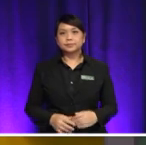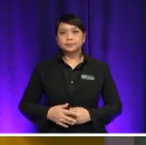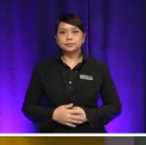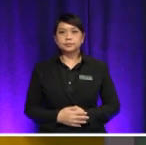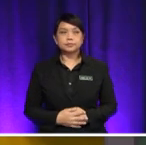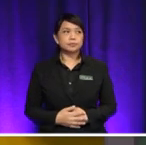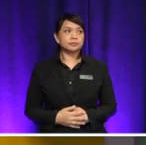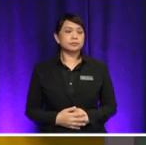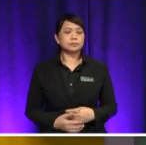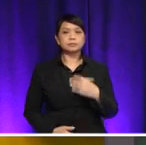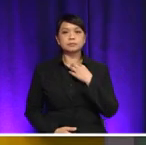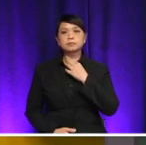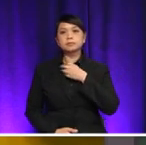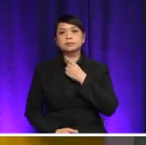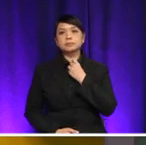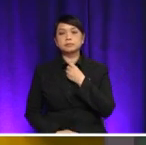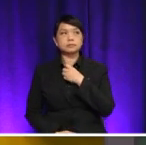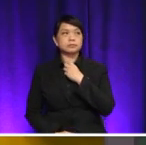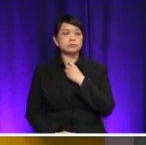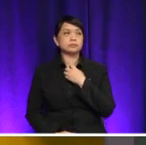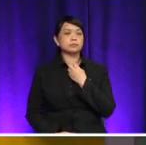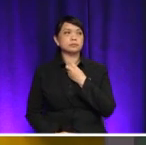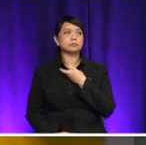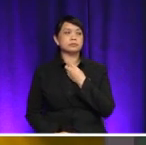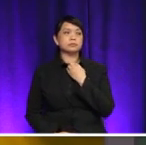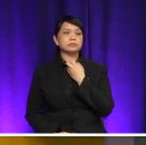dari awal dari awal